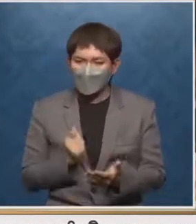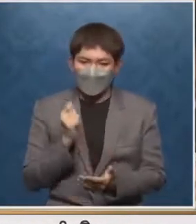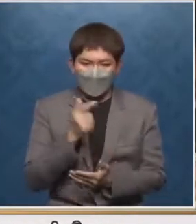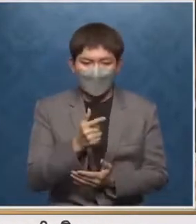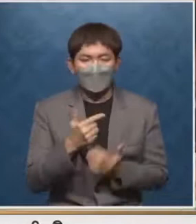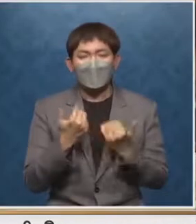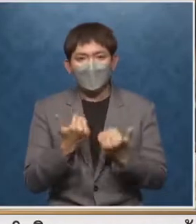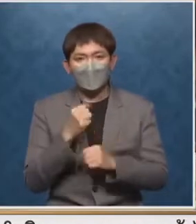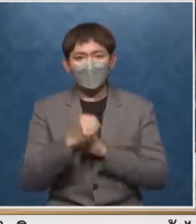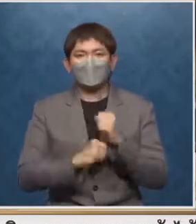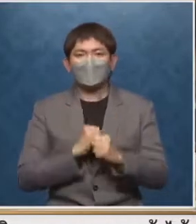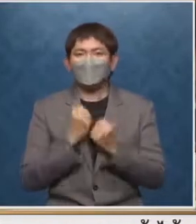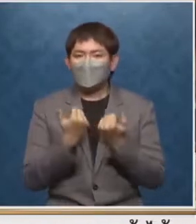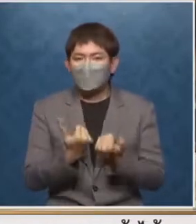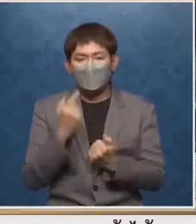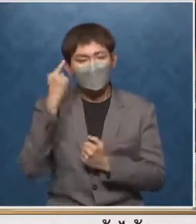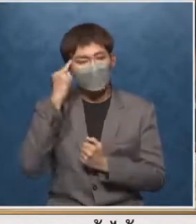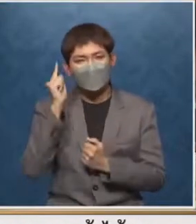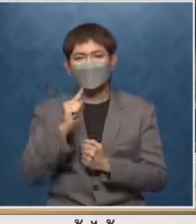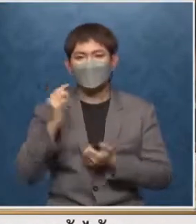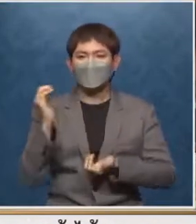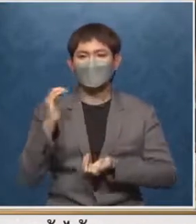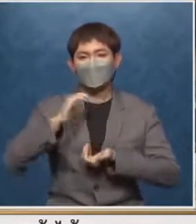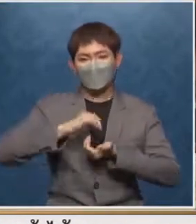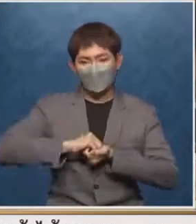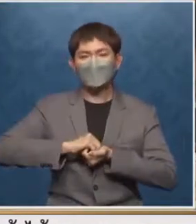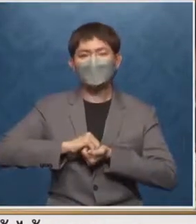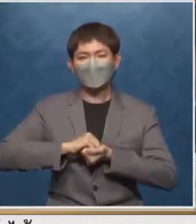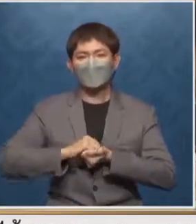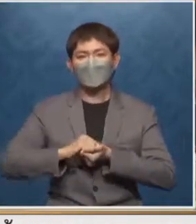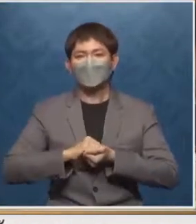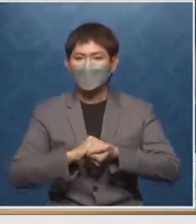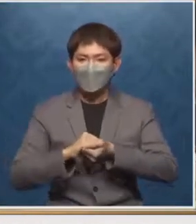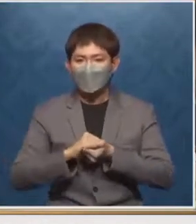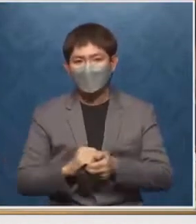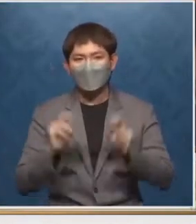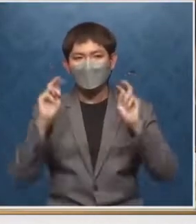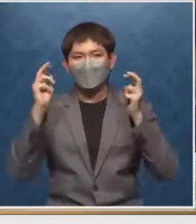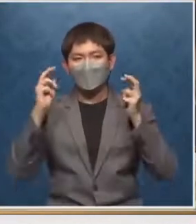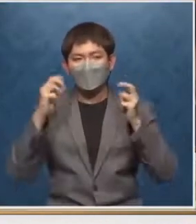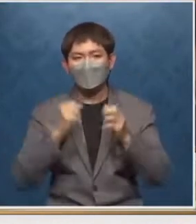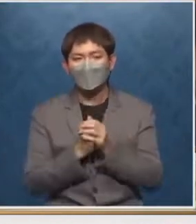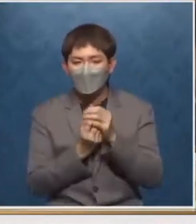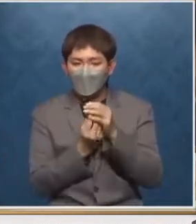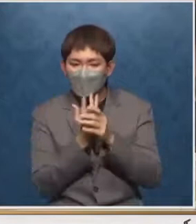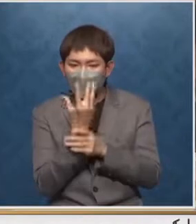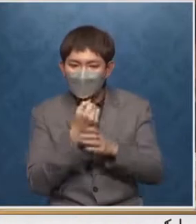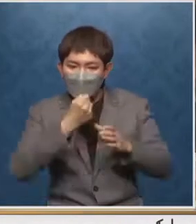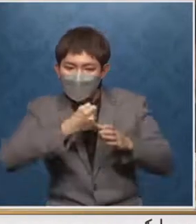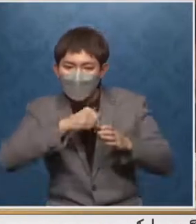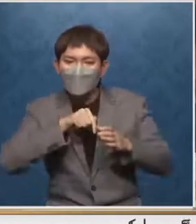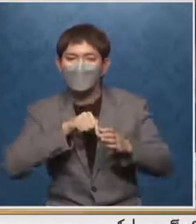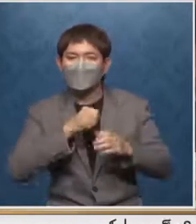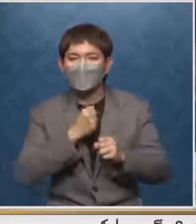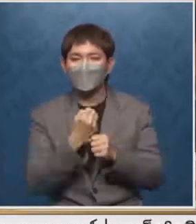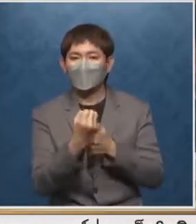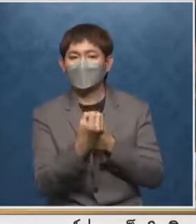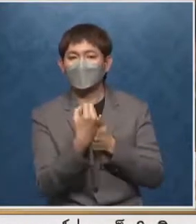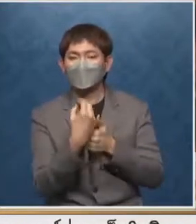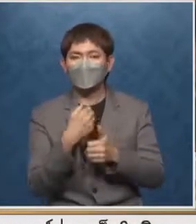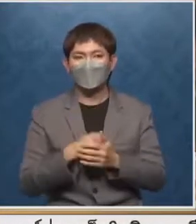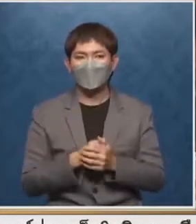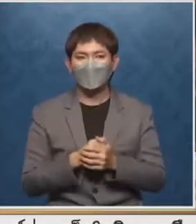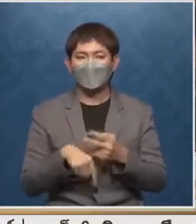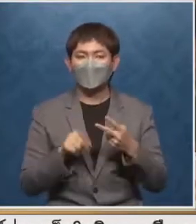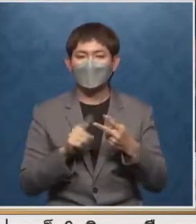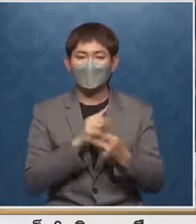ก็มีความร่วมมือกันอีกนะครับที่จะทำเรื่องสมุนไพรตามที่ท่านให้คำแนะนำคุณหมอบัญญัติเจตน